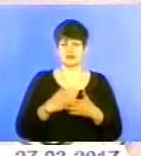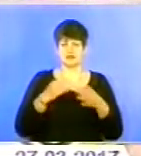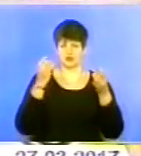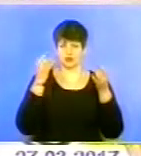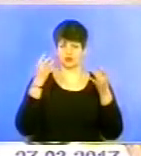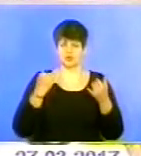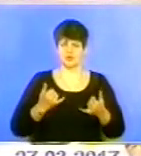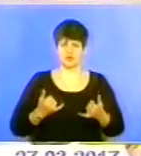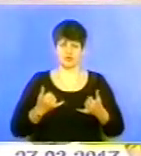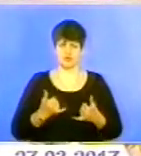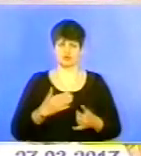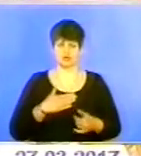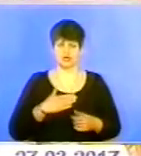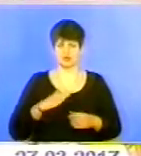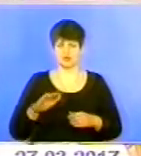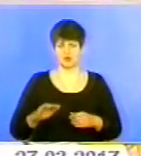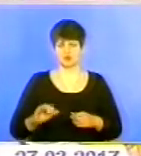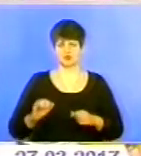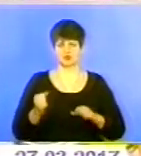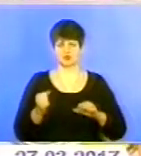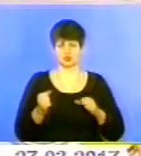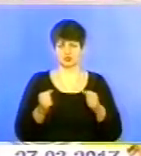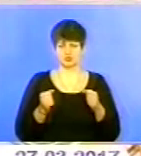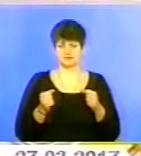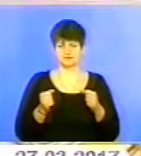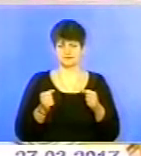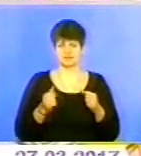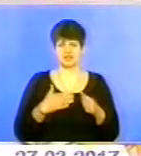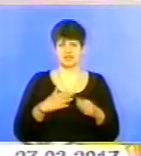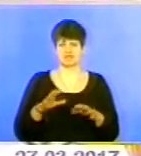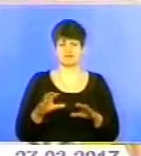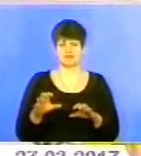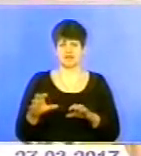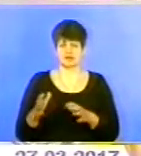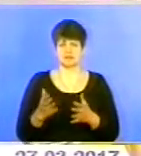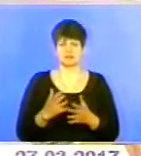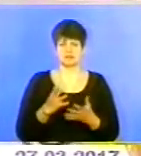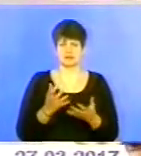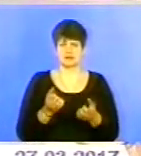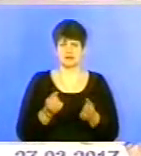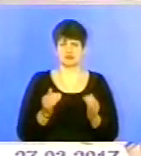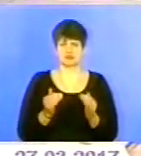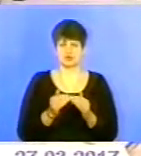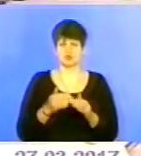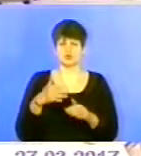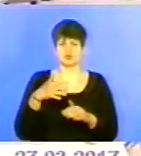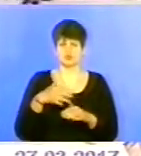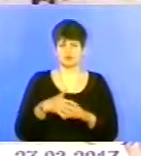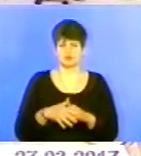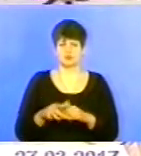повага до наших молодших друзів, до наших тваринок, яких ми тримаємо вдома. І розуміємо,